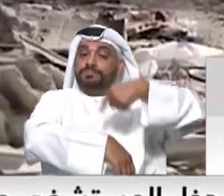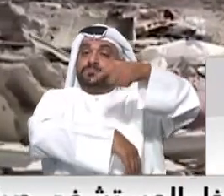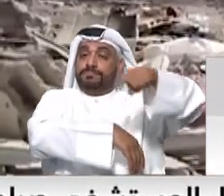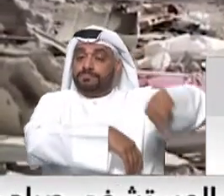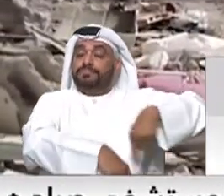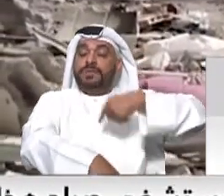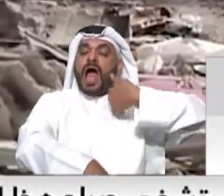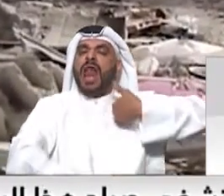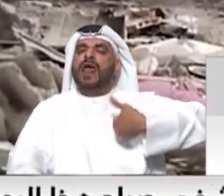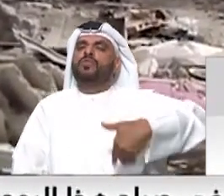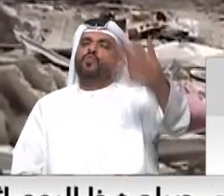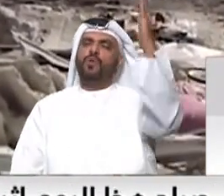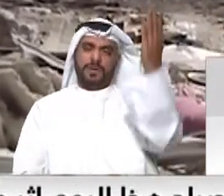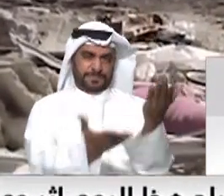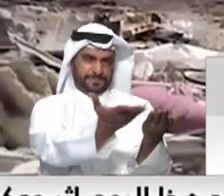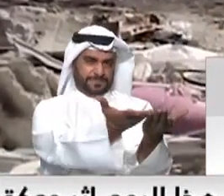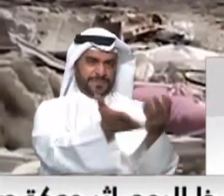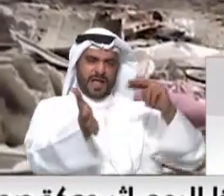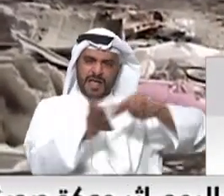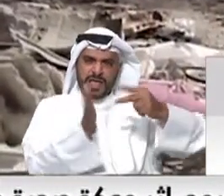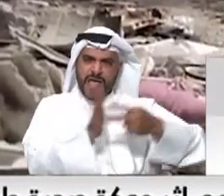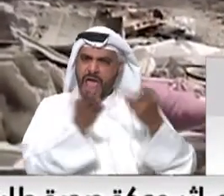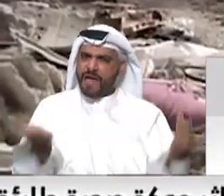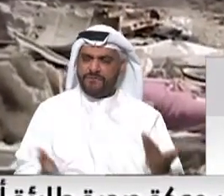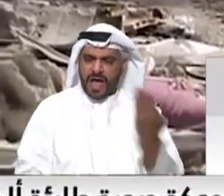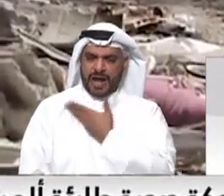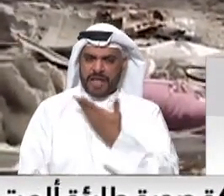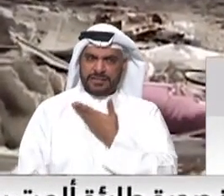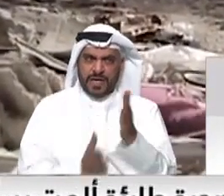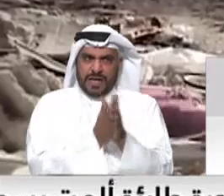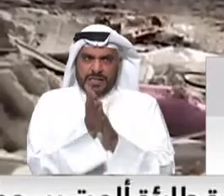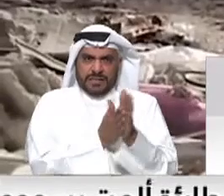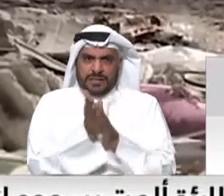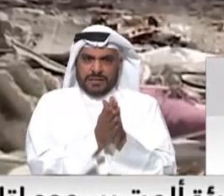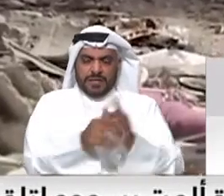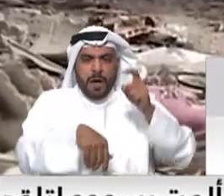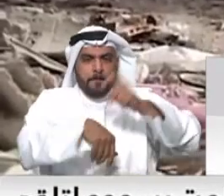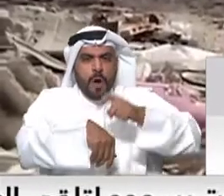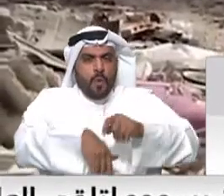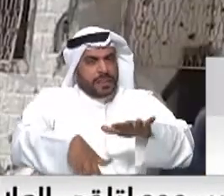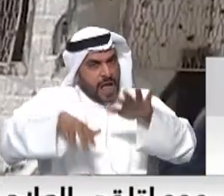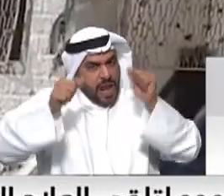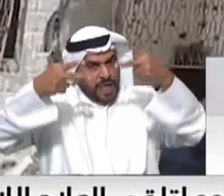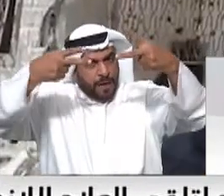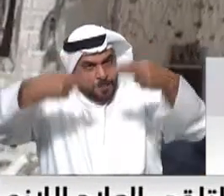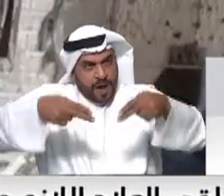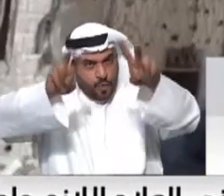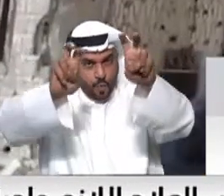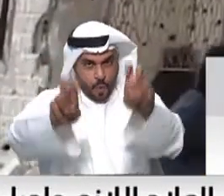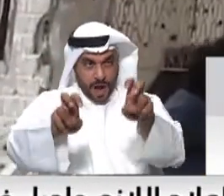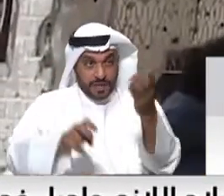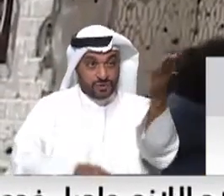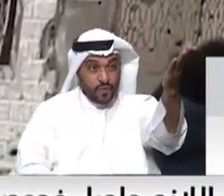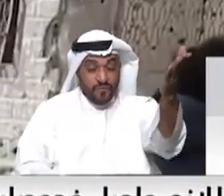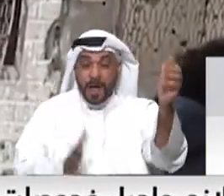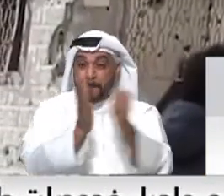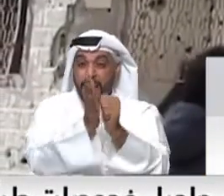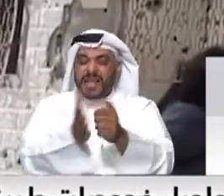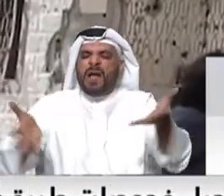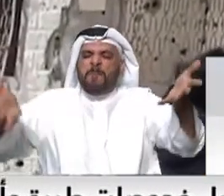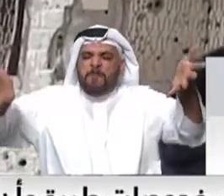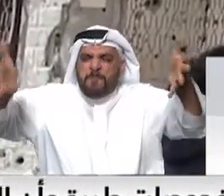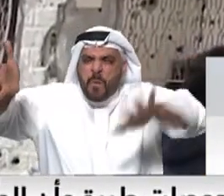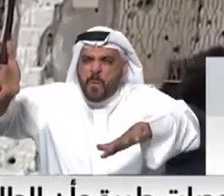قلوب الغزاويين مترقبين اهالي غزه موعد نهايه الهدنه المؤقته مع مرور